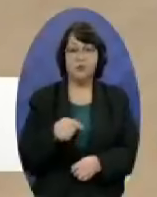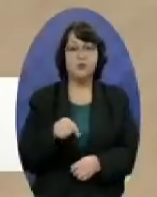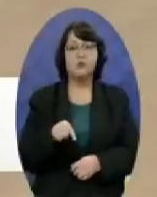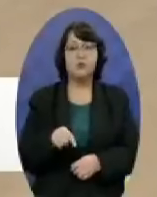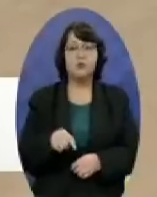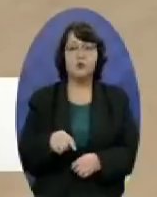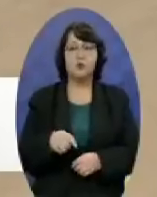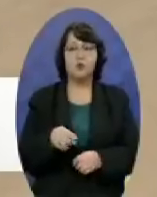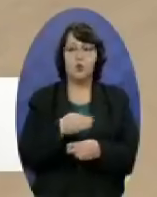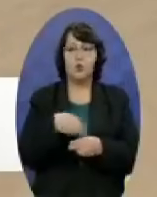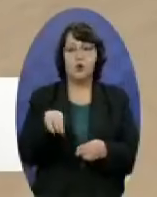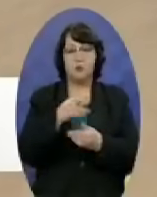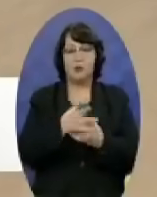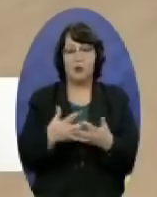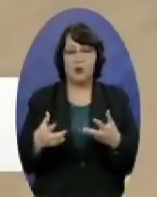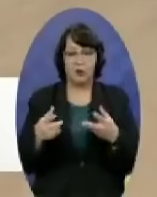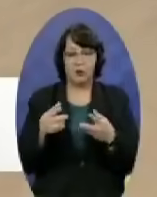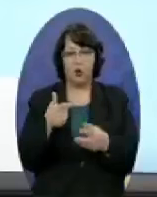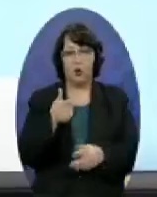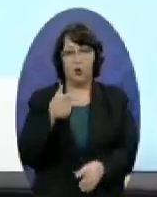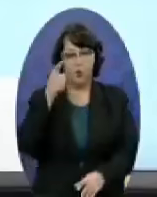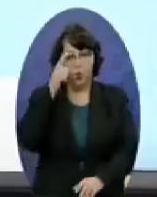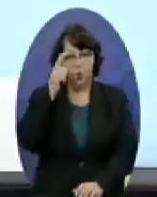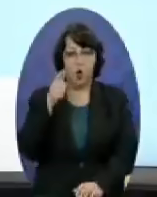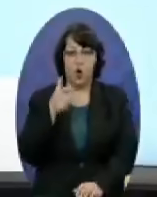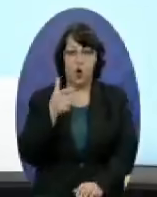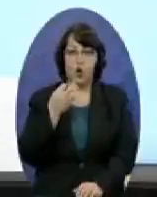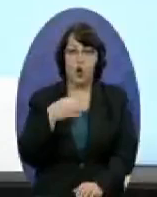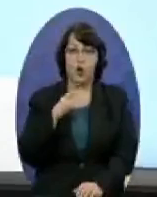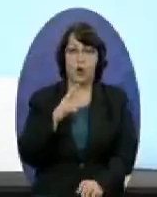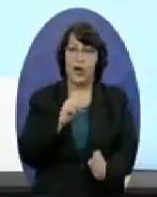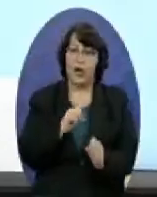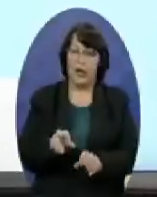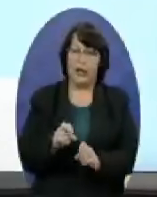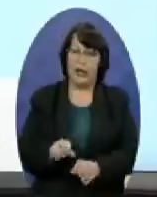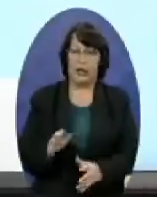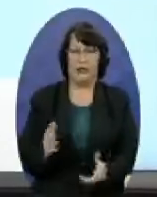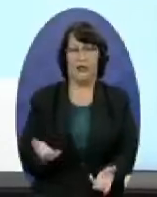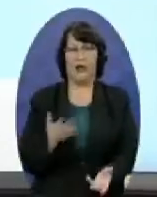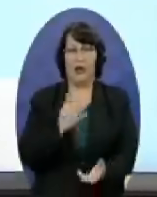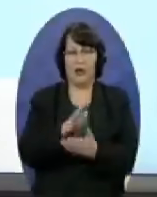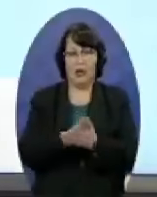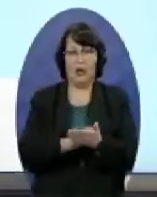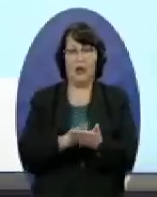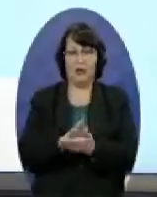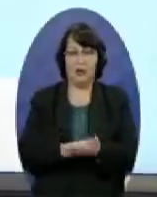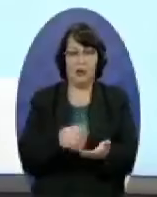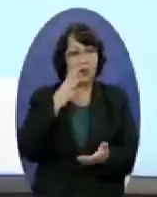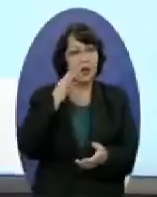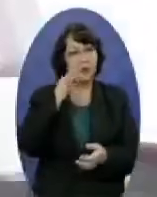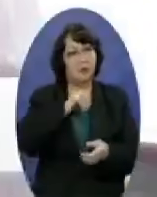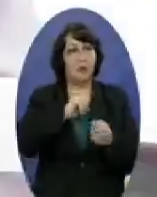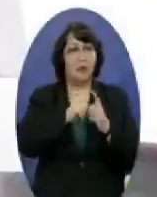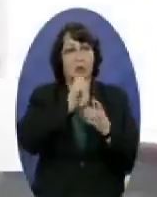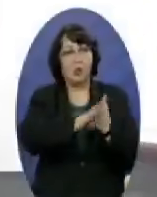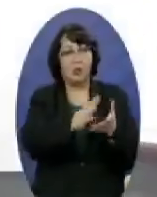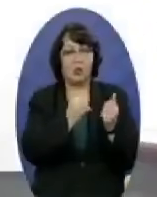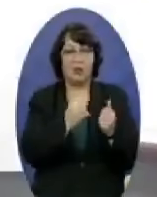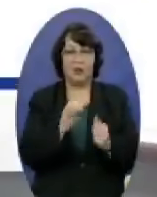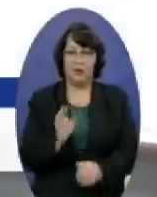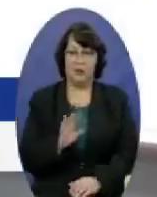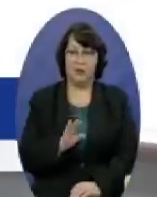бүтээгдэхүүний үндсэн түүхийд манай улсад хаягдл болж орлох бүтээгдэхүүнийг бид гаднаас өндөр үнээр худалдаж авч байна. Түүний